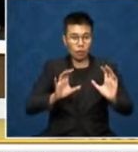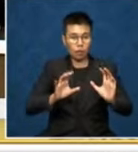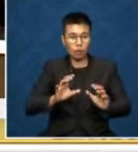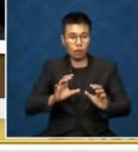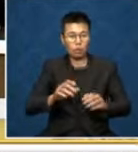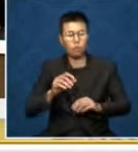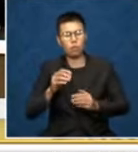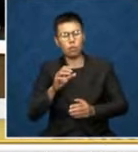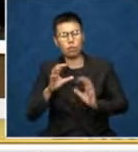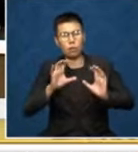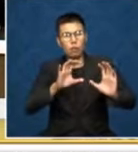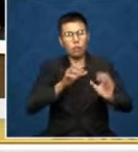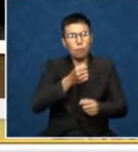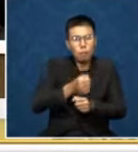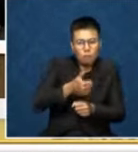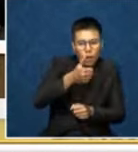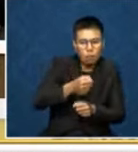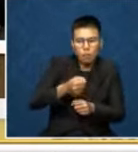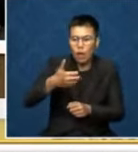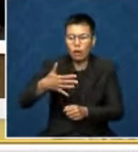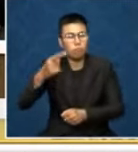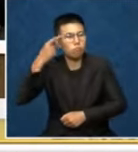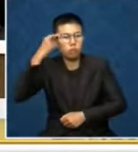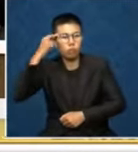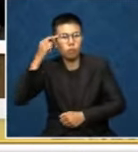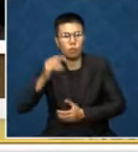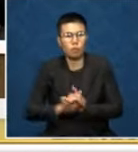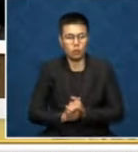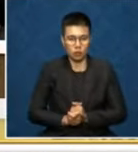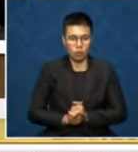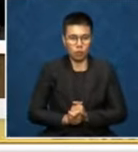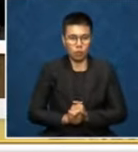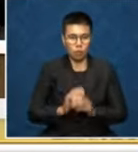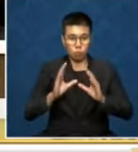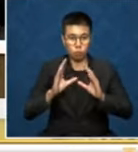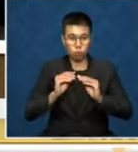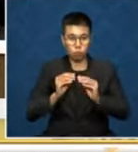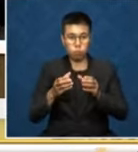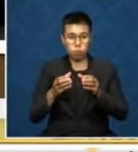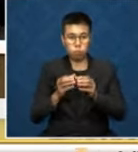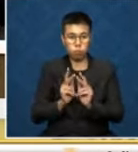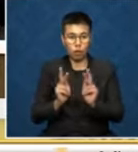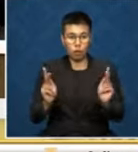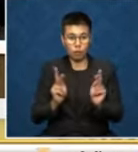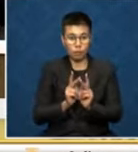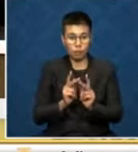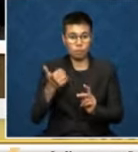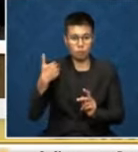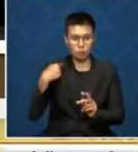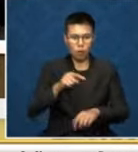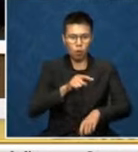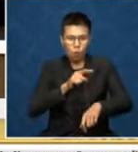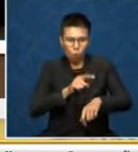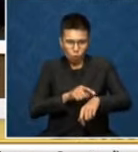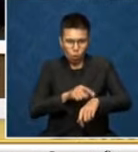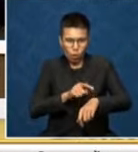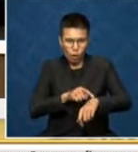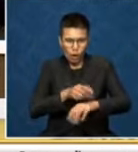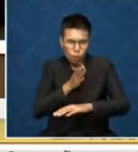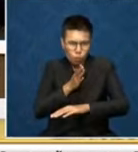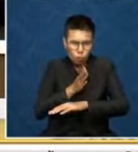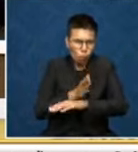ำได้หรือไม่ได้การประชุมกรรมาธิการวิสามัญส่วนใหญ่ก็ใช้เวลาที่ซ้ำซ้อนกับก